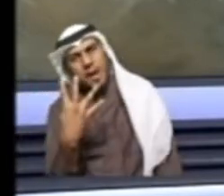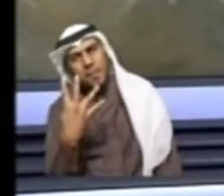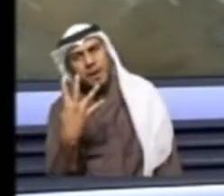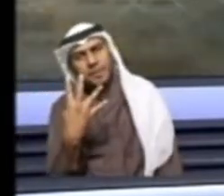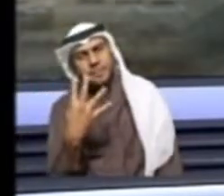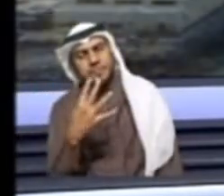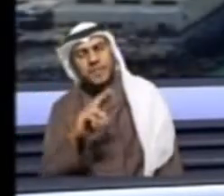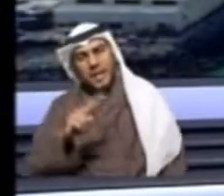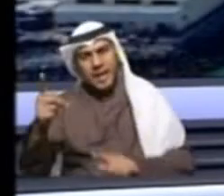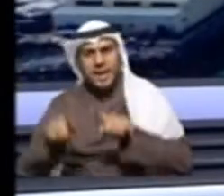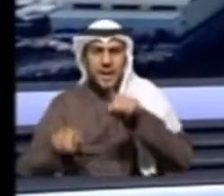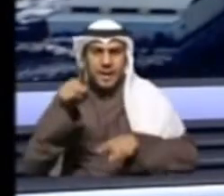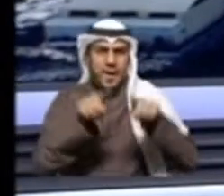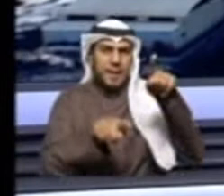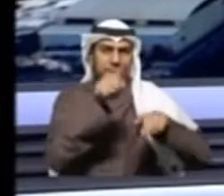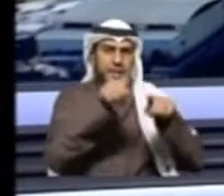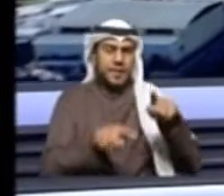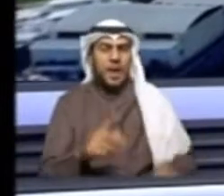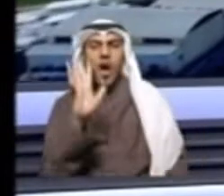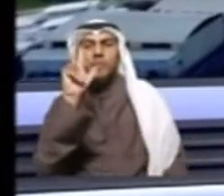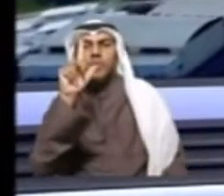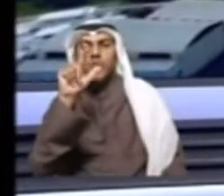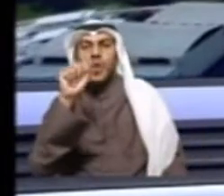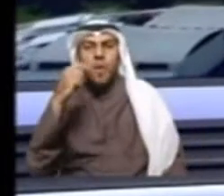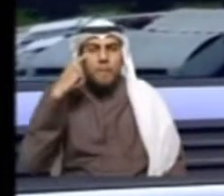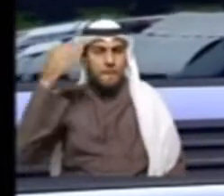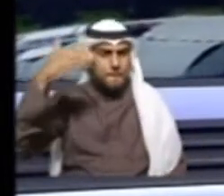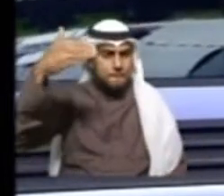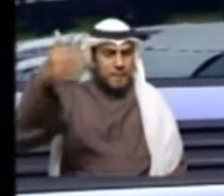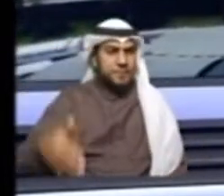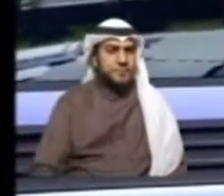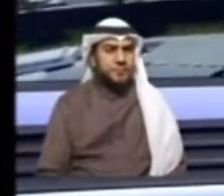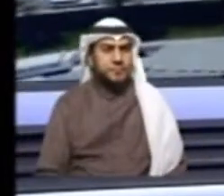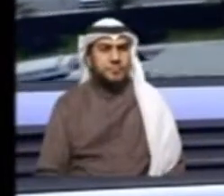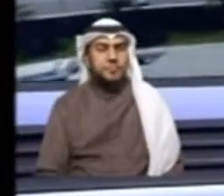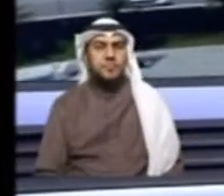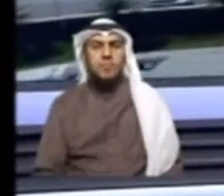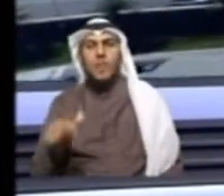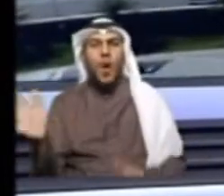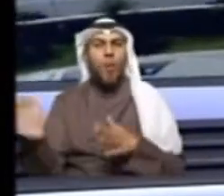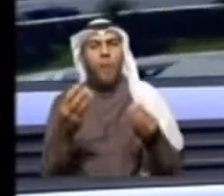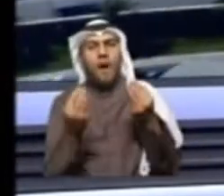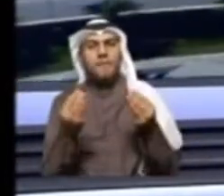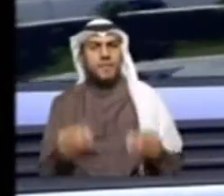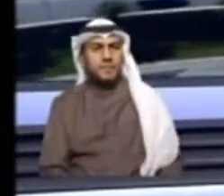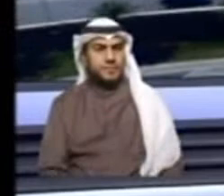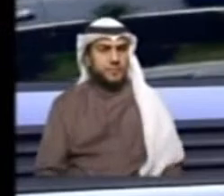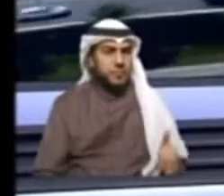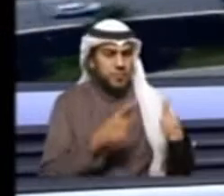1 إلى تقريبا 4 أقدام، وتغير موجود هذا إن شاء الله خلال يعني 5 أيام المقبلة بخفة الرياح وتخف الرياح تدريجيا.